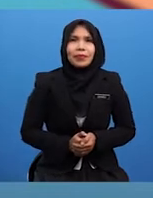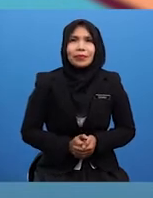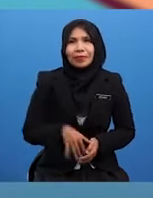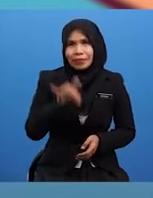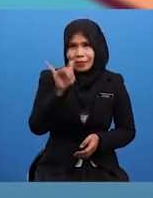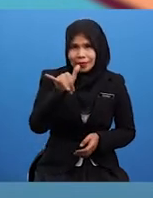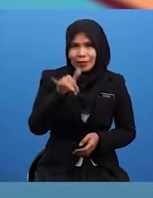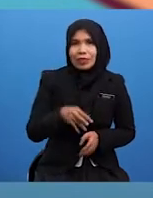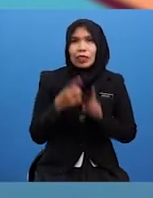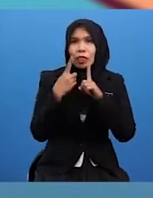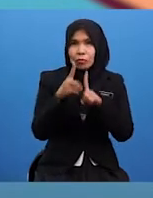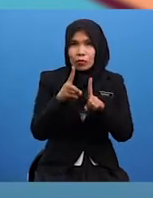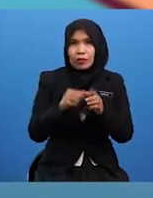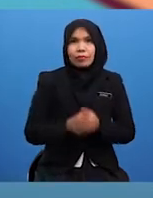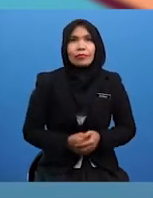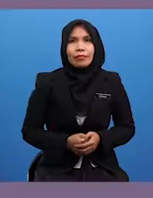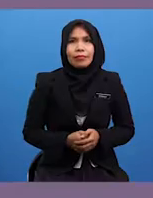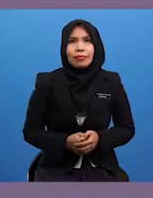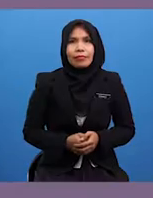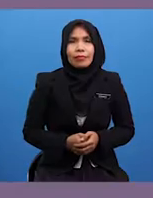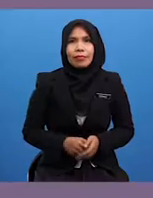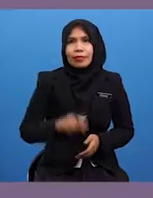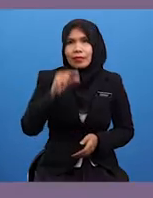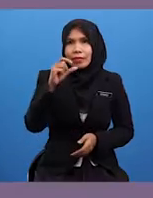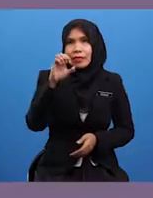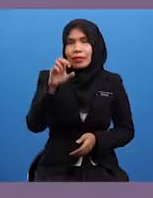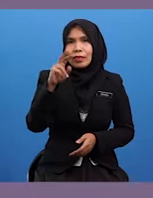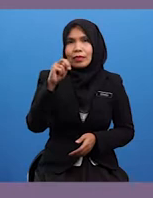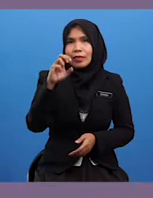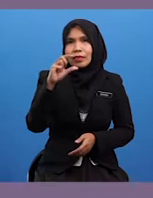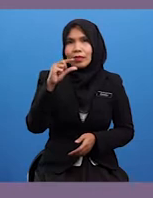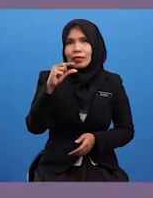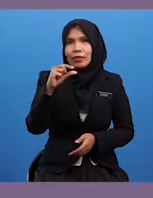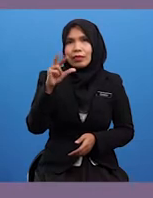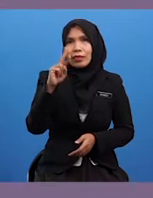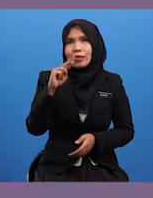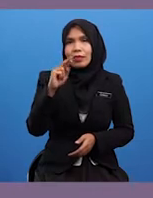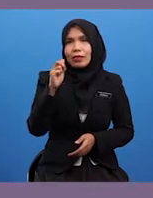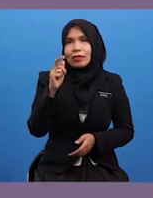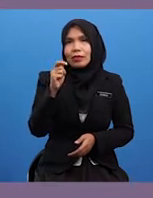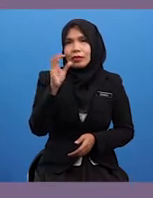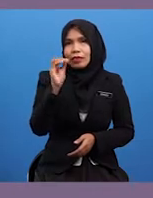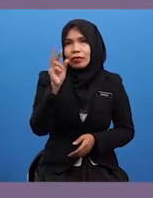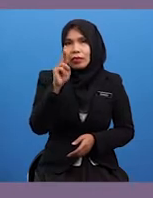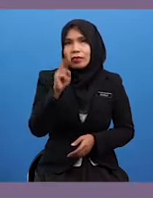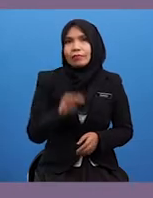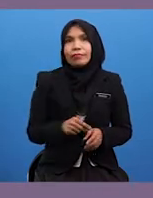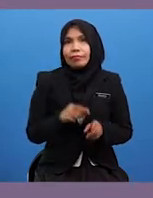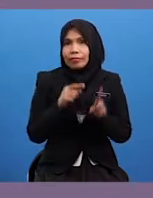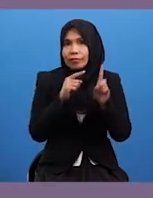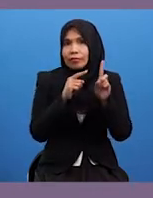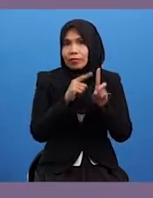Ya, jawapannya adalah generator, akumulator, sel kering,